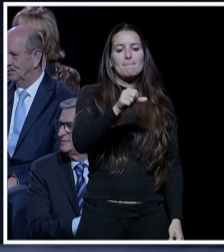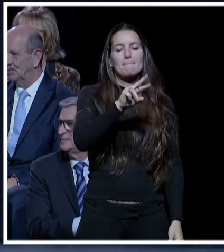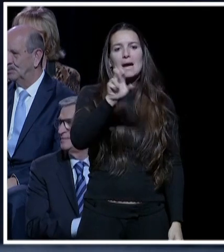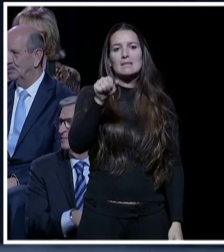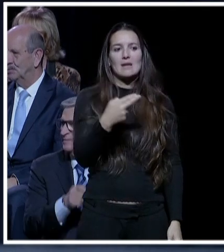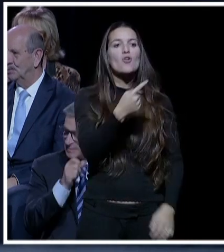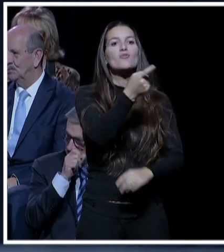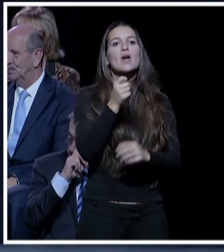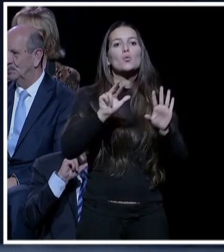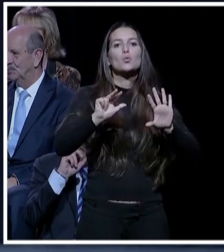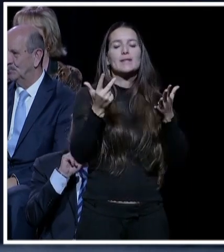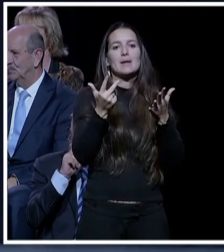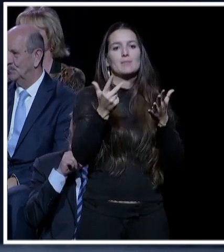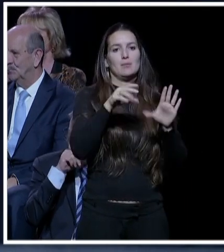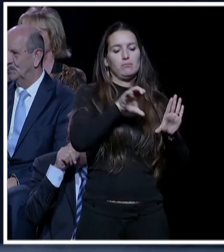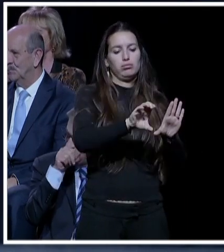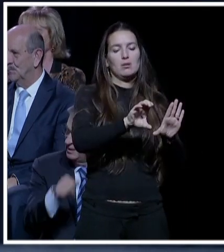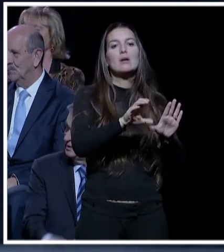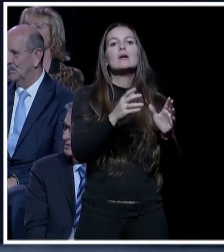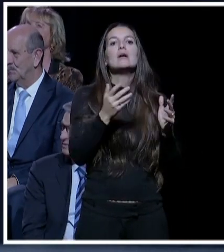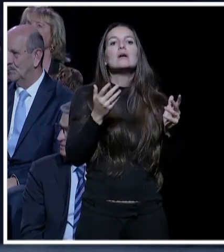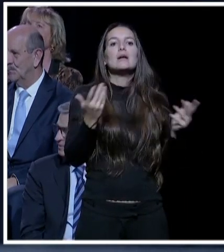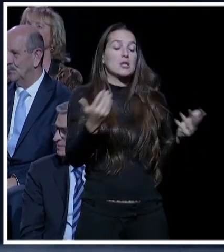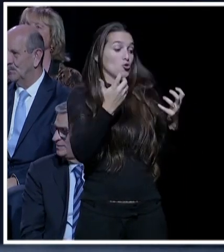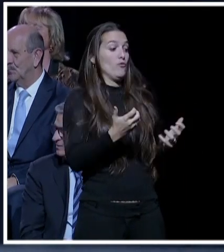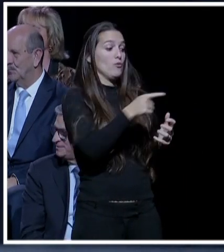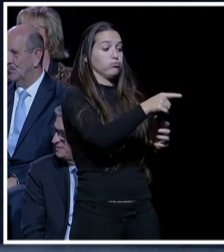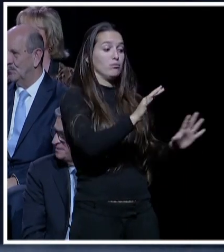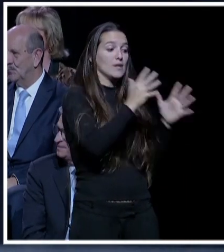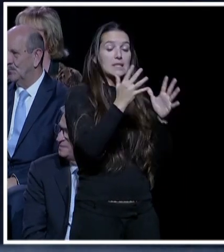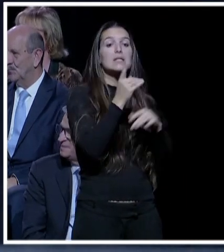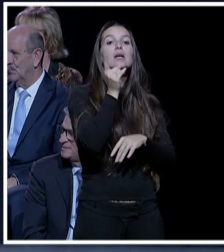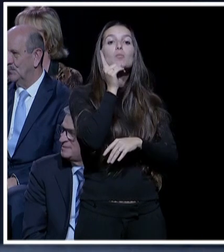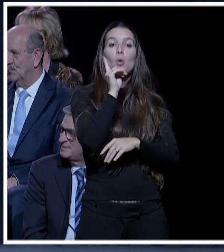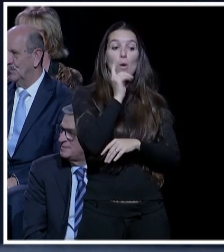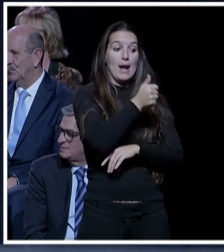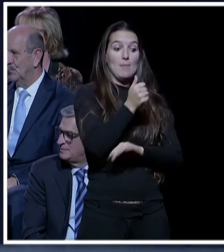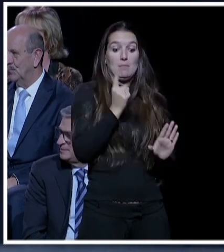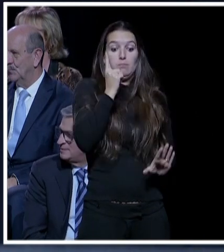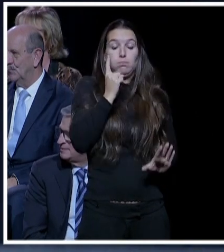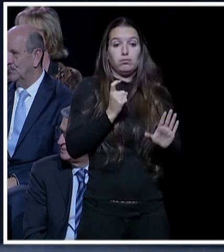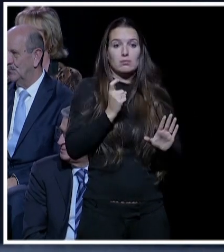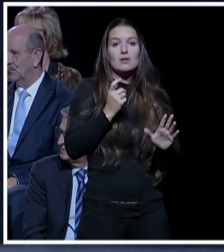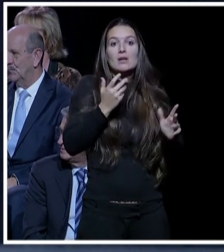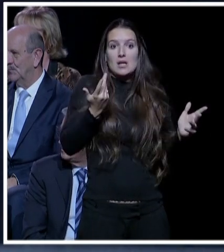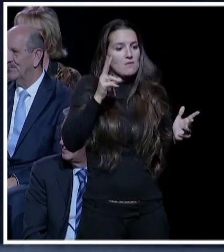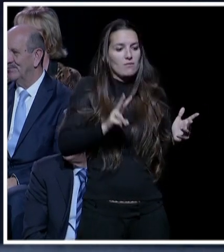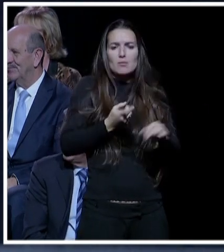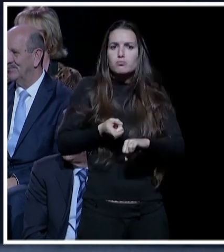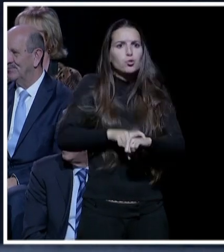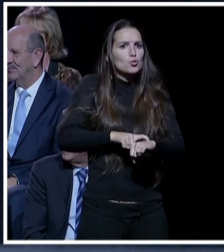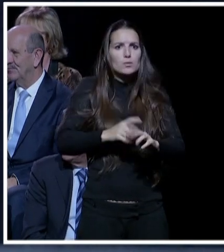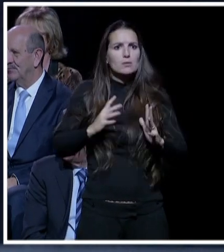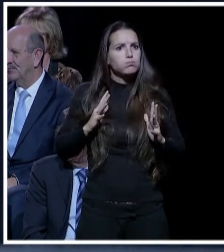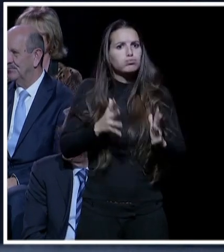8e circonscription, et je voudrais la féliciter parce qu'elle démarre son mandat, mais elle s'est engagée et elle a rapidement pris ses